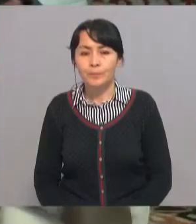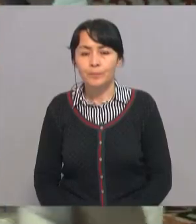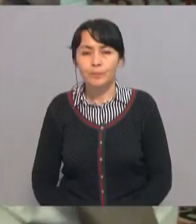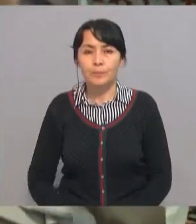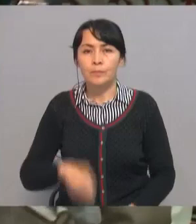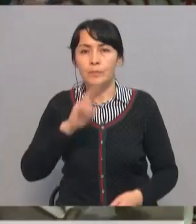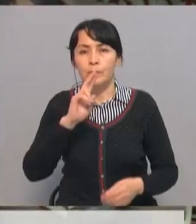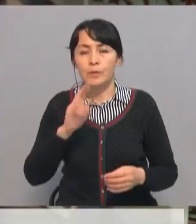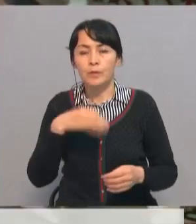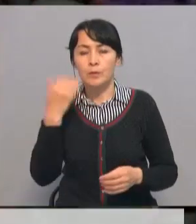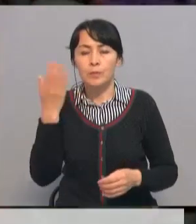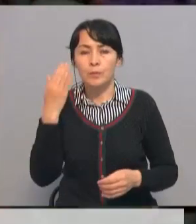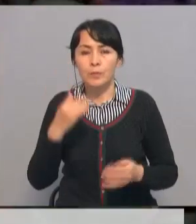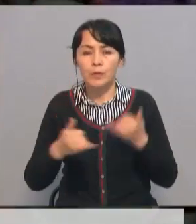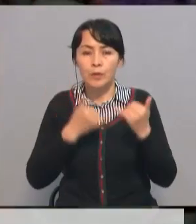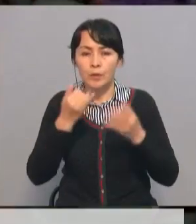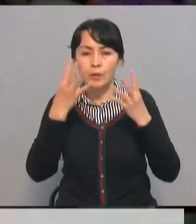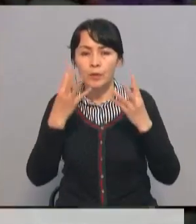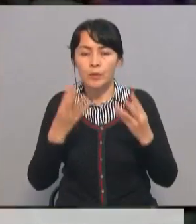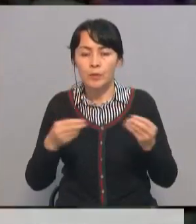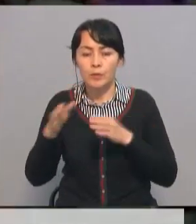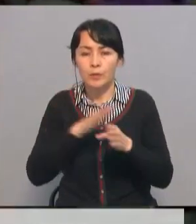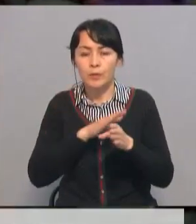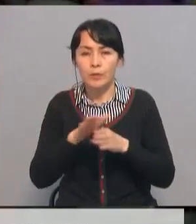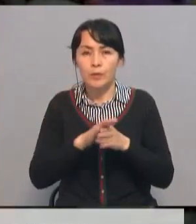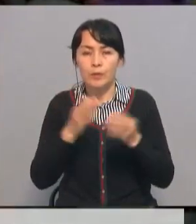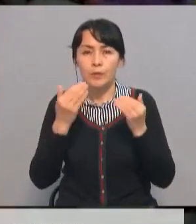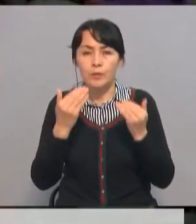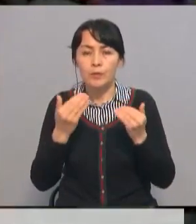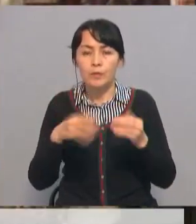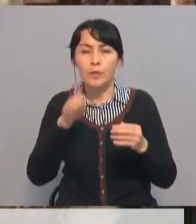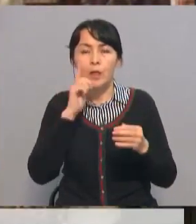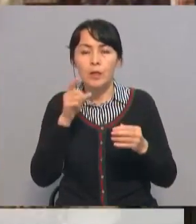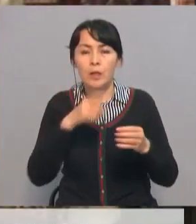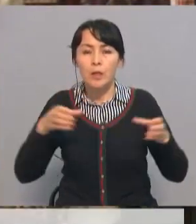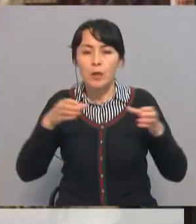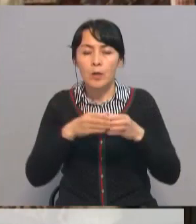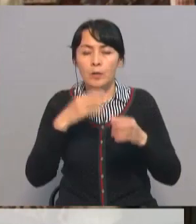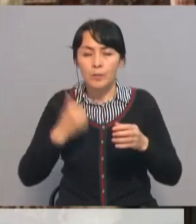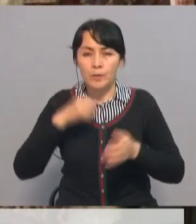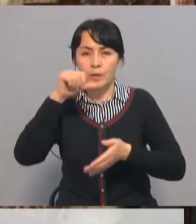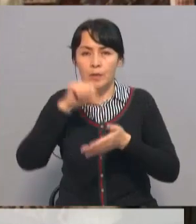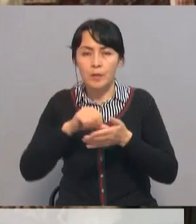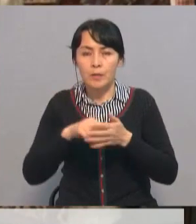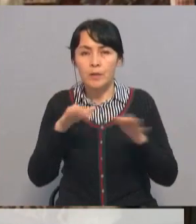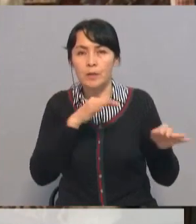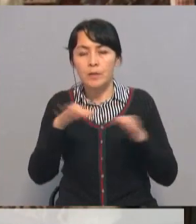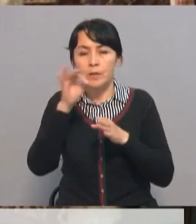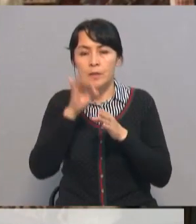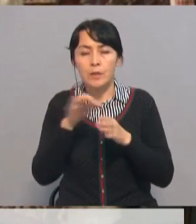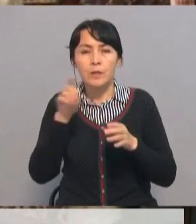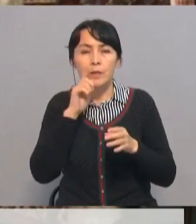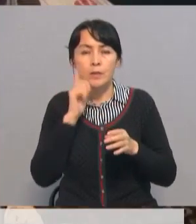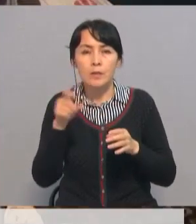Қозы көрпеш Баян Сұлу ғашықтар күні мерекесіне орай өткізілген бастанғы кешіне жастар қауымы белсене атсалысты. Шараның мақсаты